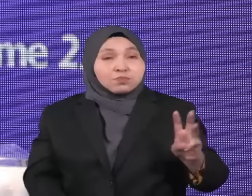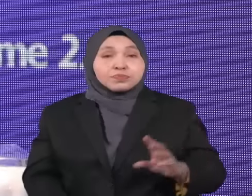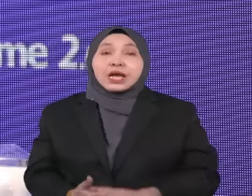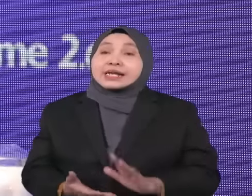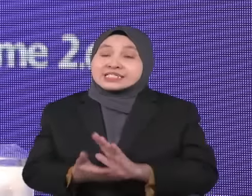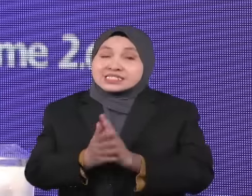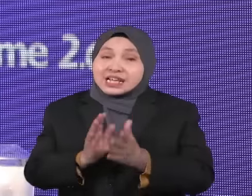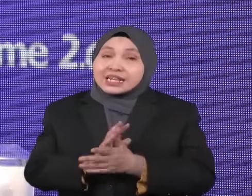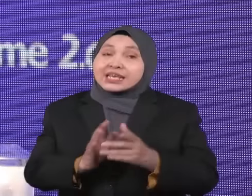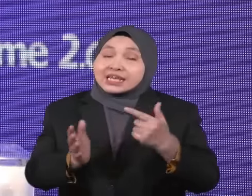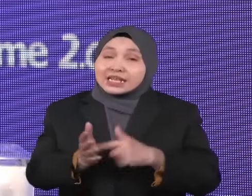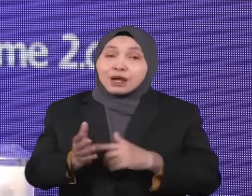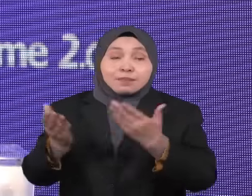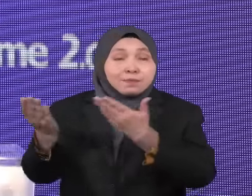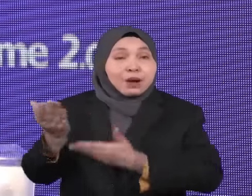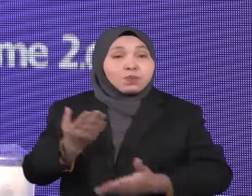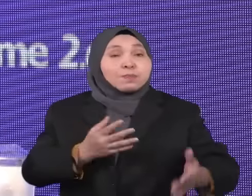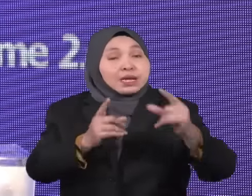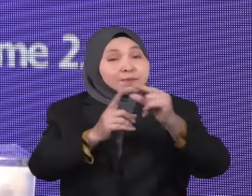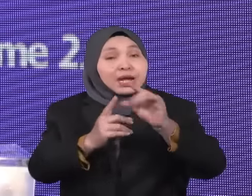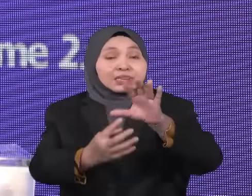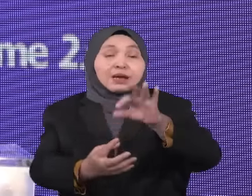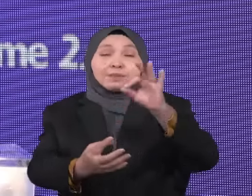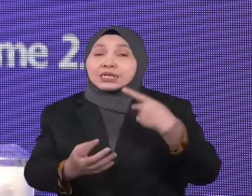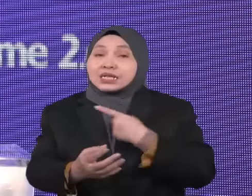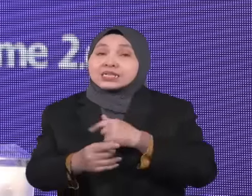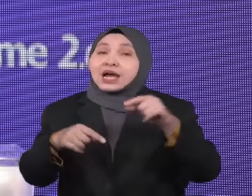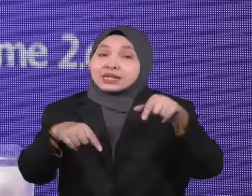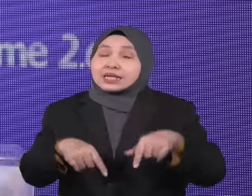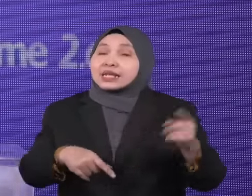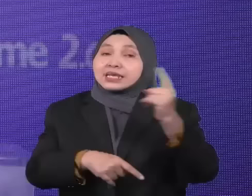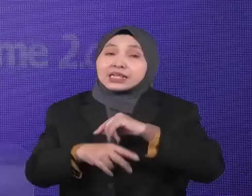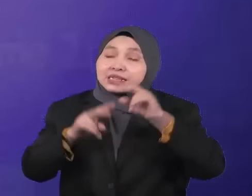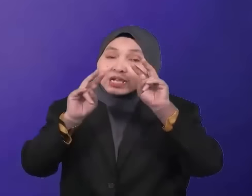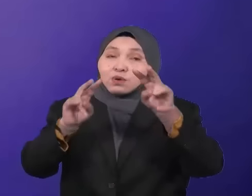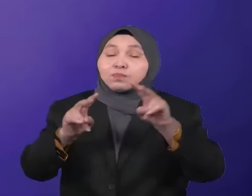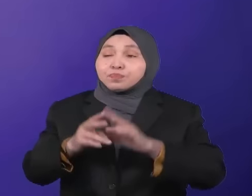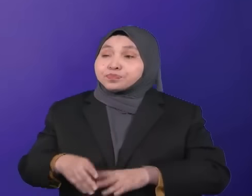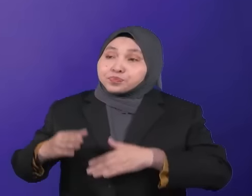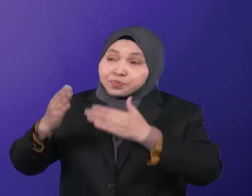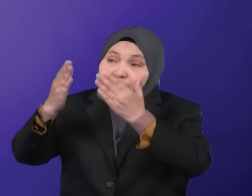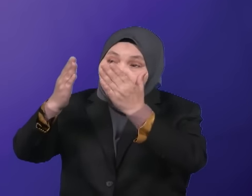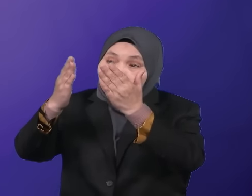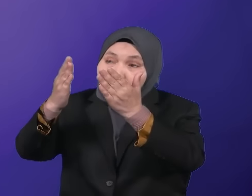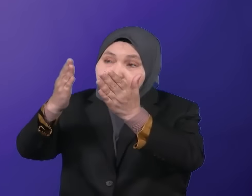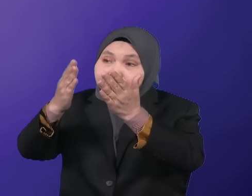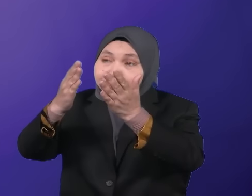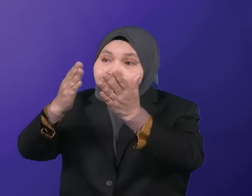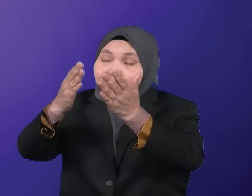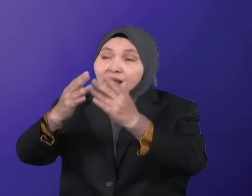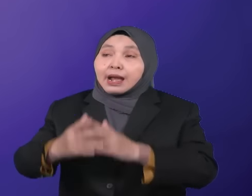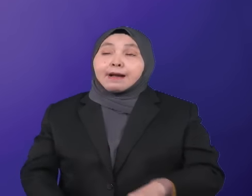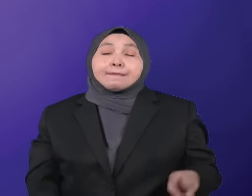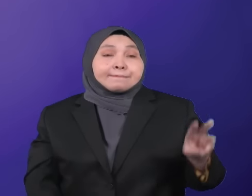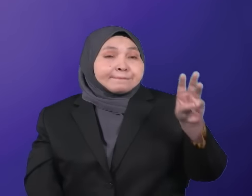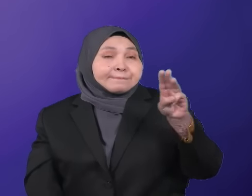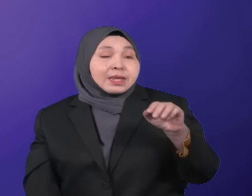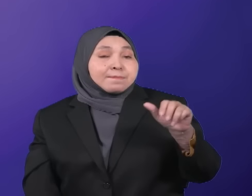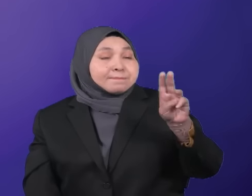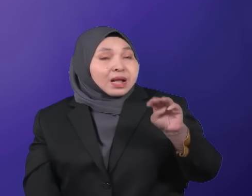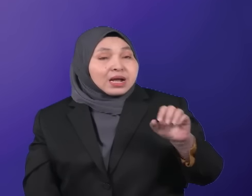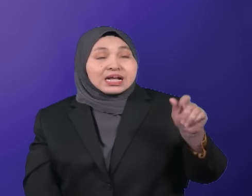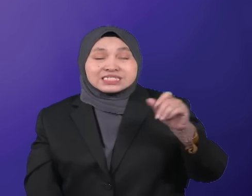Jadi ini membawa kepada perkataan pilihan kita pada hari ini, kita saksikan, iaitu mimma kasabu.